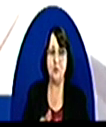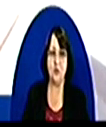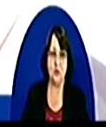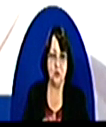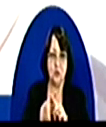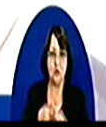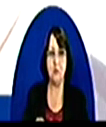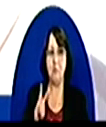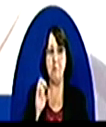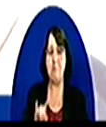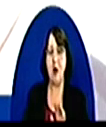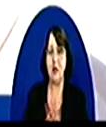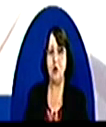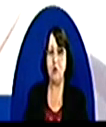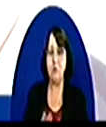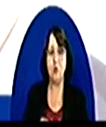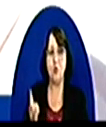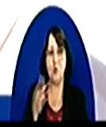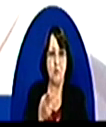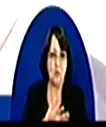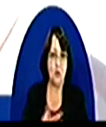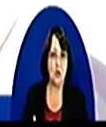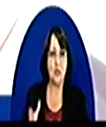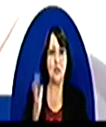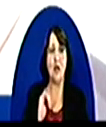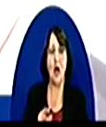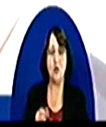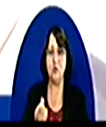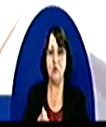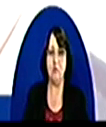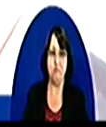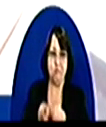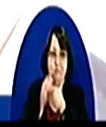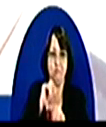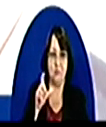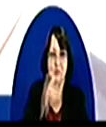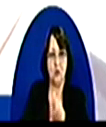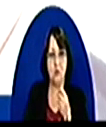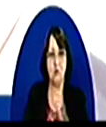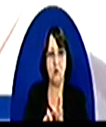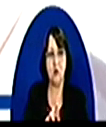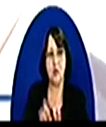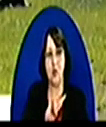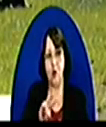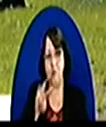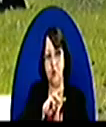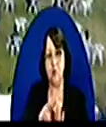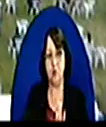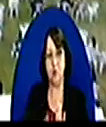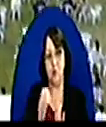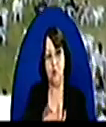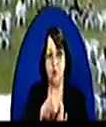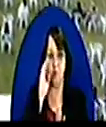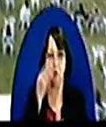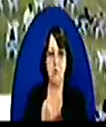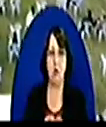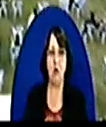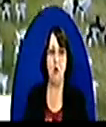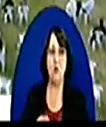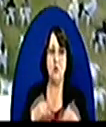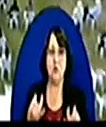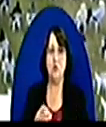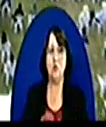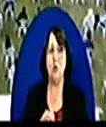малын гаралтай түүхий эдийг яавал унд оруулах вэ гэдгийг намынхаа мөрийн хөтөлбөрөд тодорхой тусгасан. Улсын хурлын